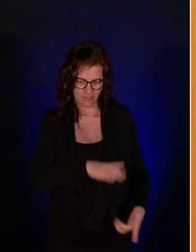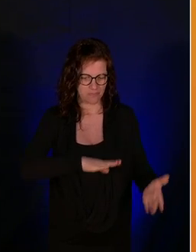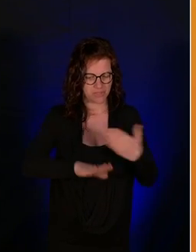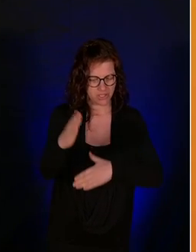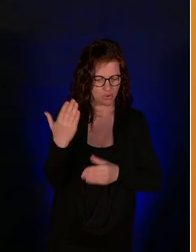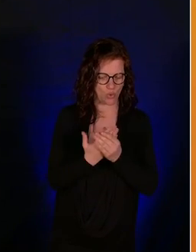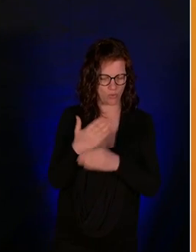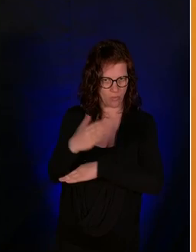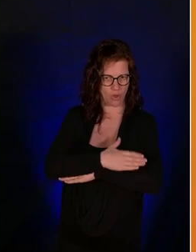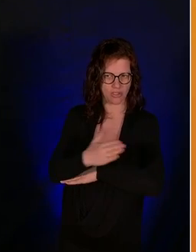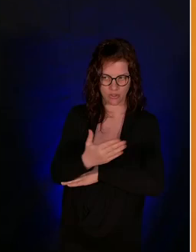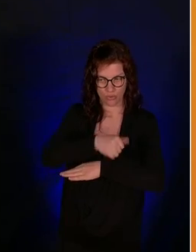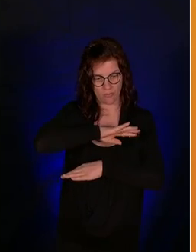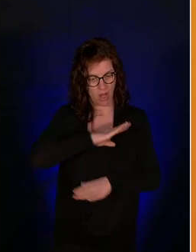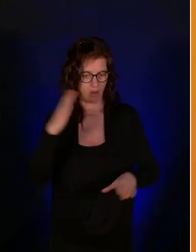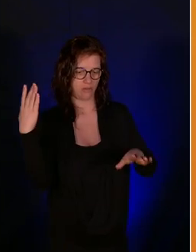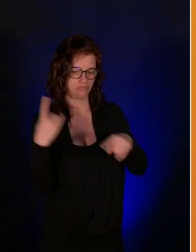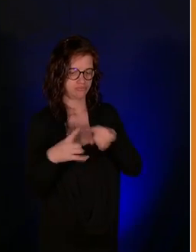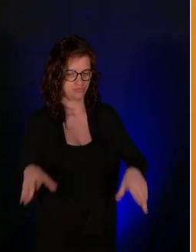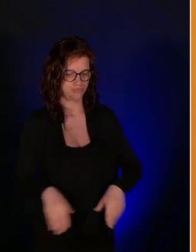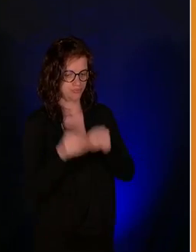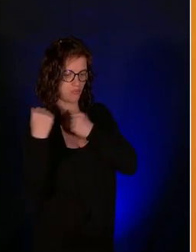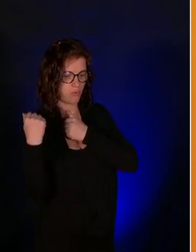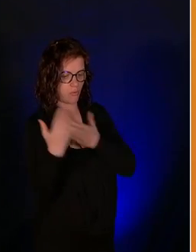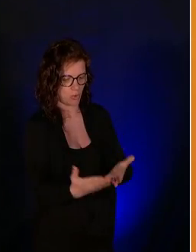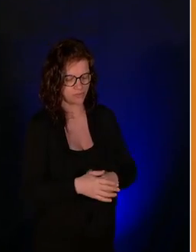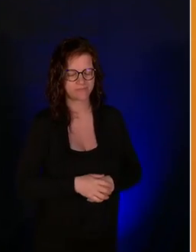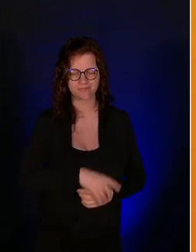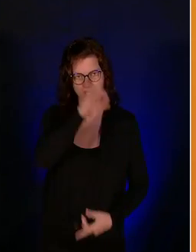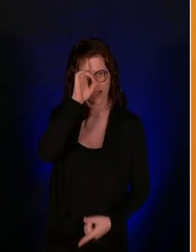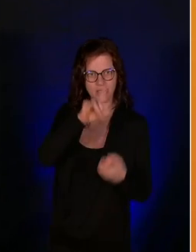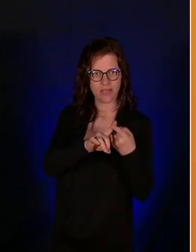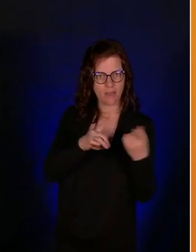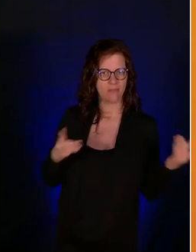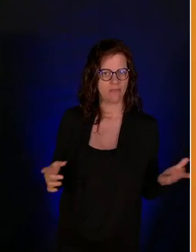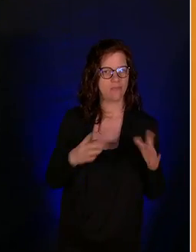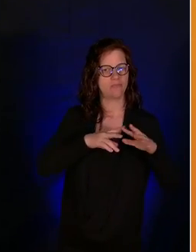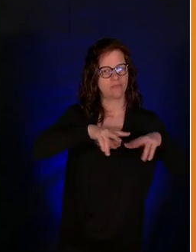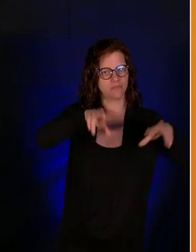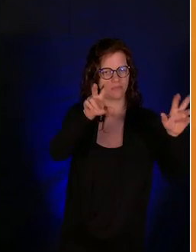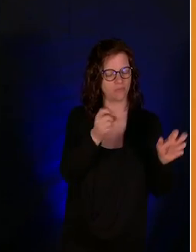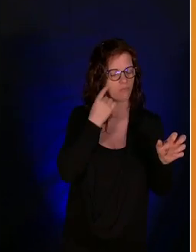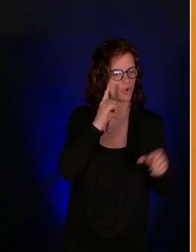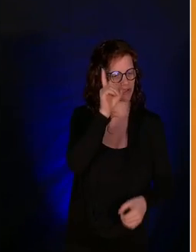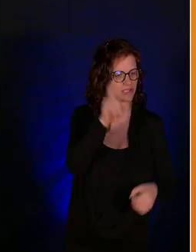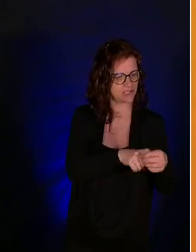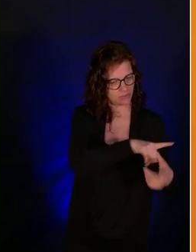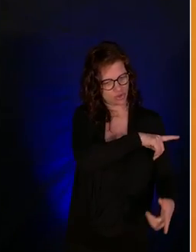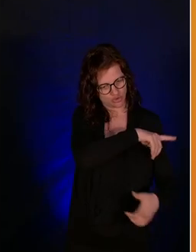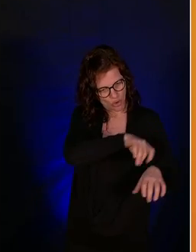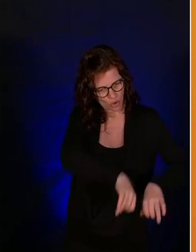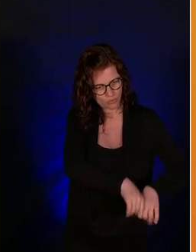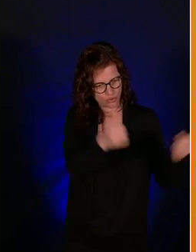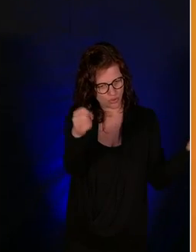direction confédérale. Ces thèmes sont « Pour un syndicalisme de rupture et de transformation sociale dans un monde